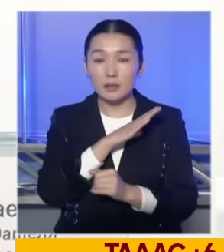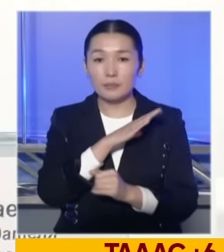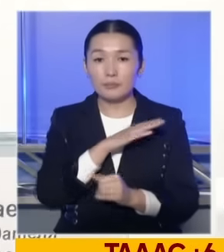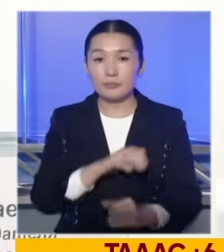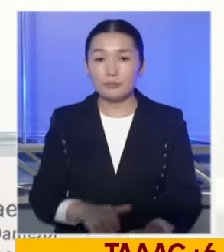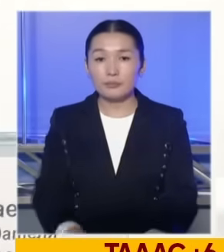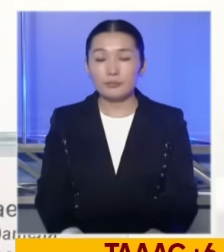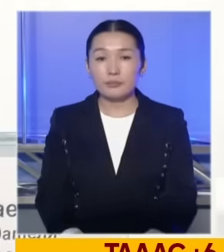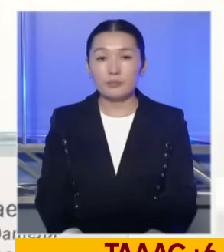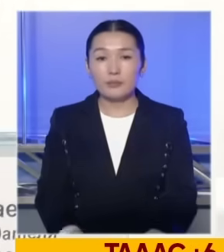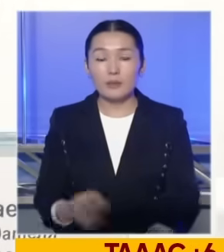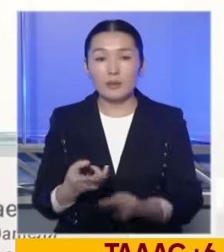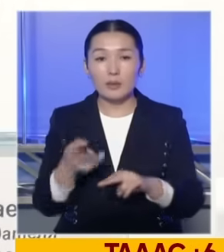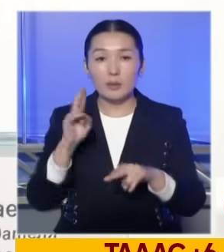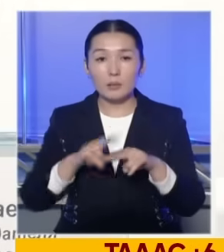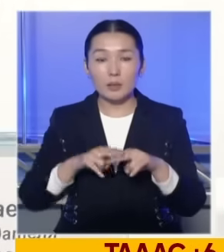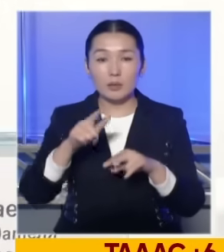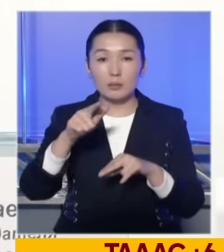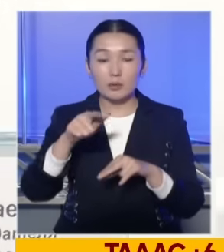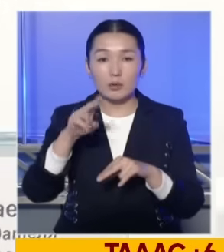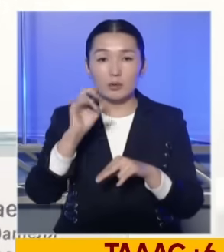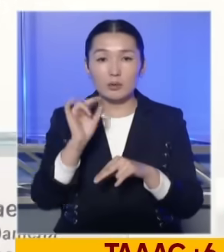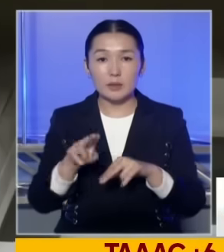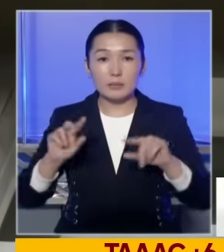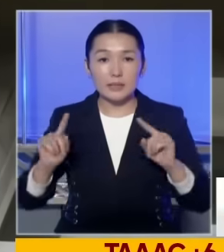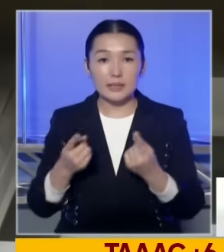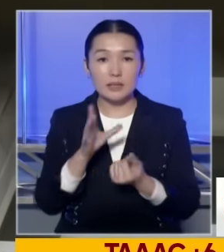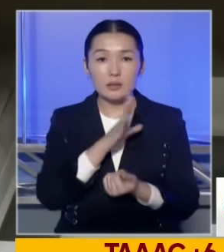түрмө иштеп жүрүшкөндүгү үчүн ККМ тарабынан кармалышты.